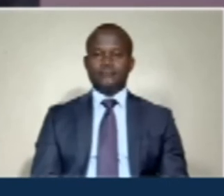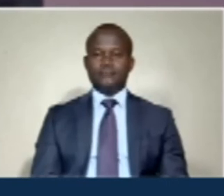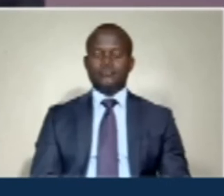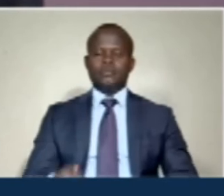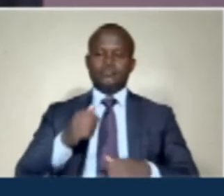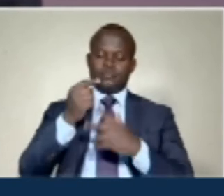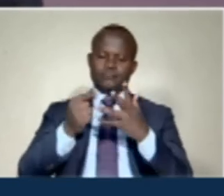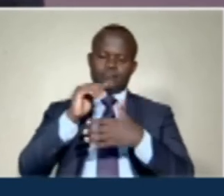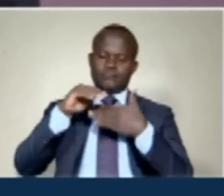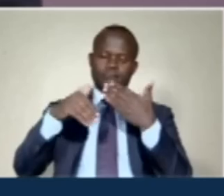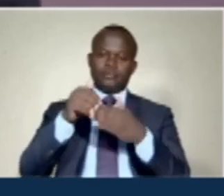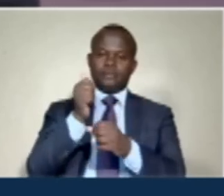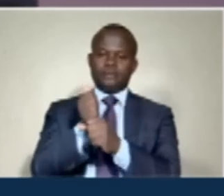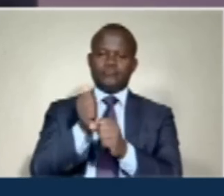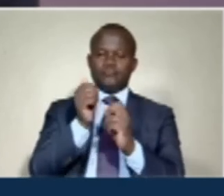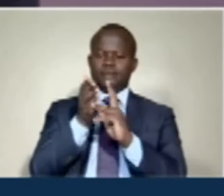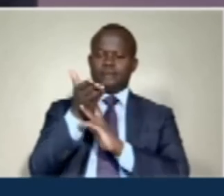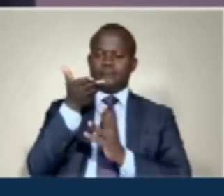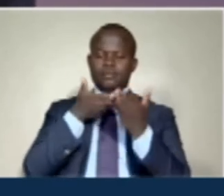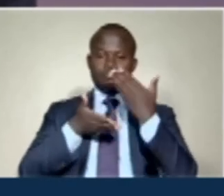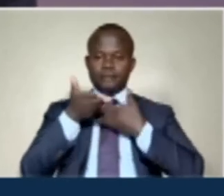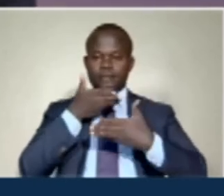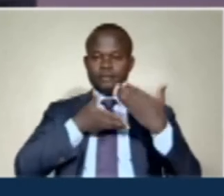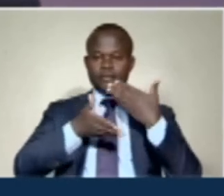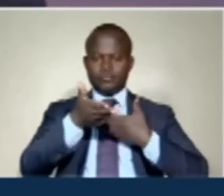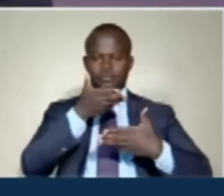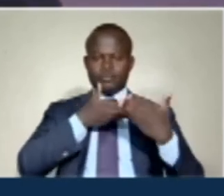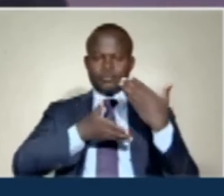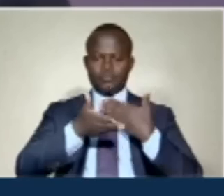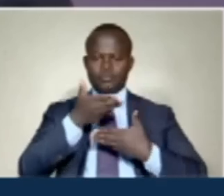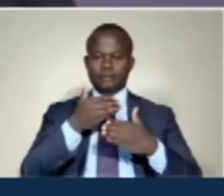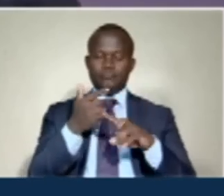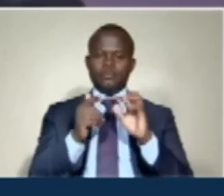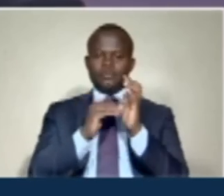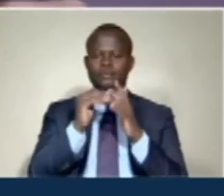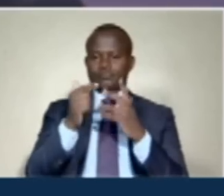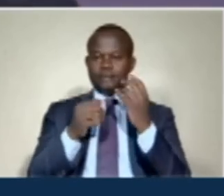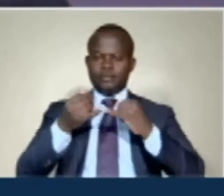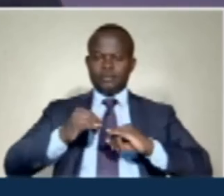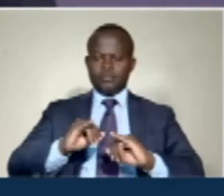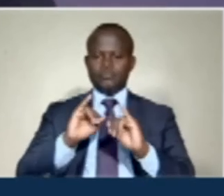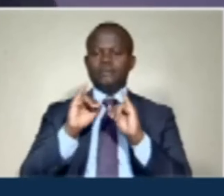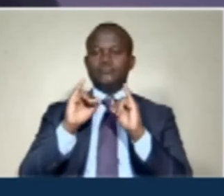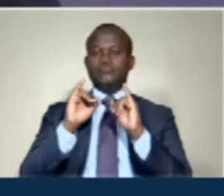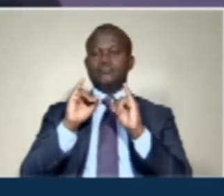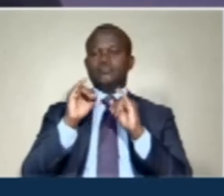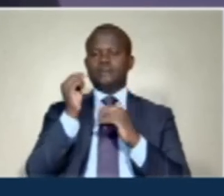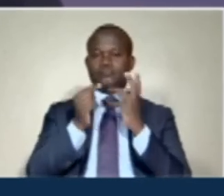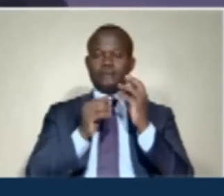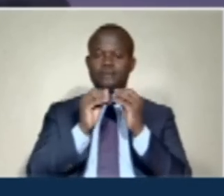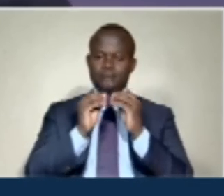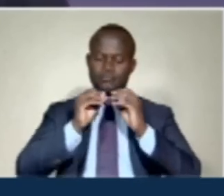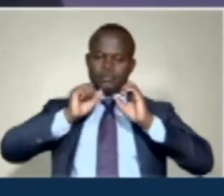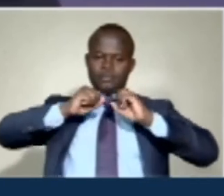Ibyo byose twabikoze binyuze mu biganiro, ndetse ibyo dushyira mu bikorwa ni ibyo